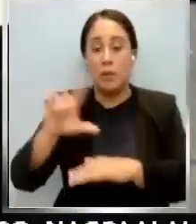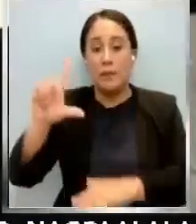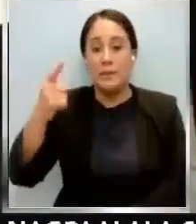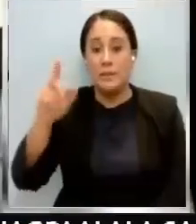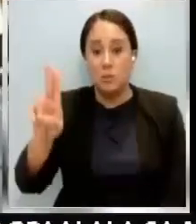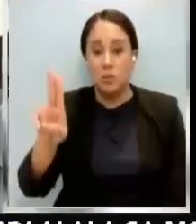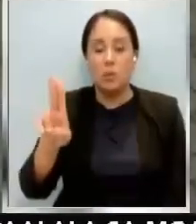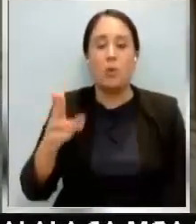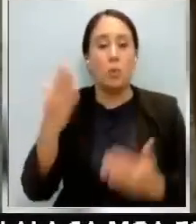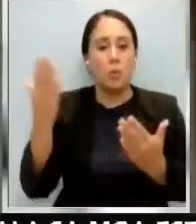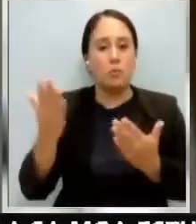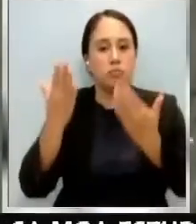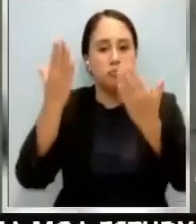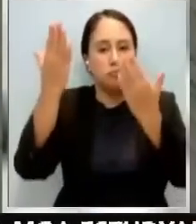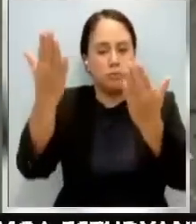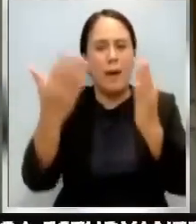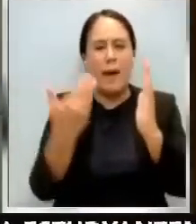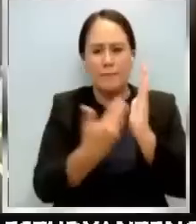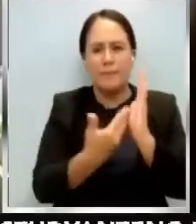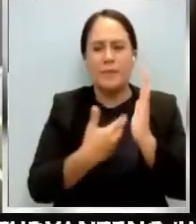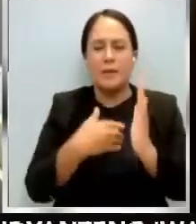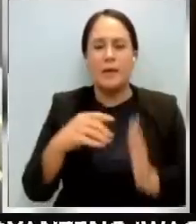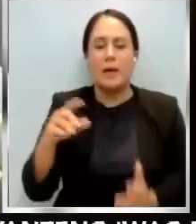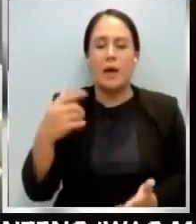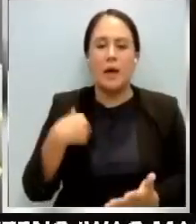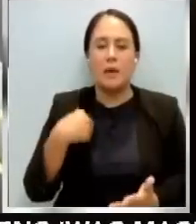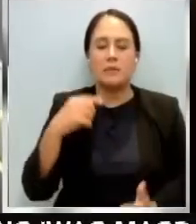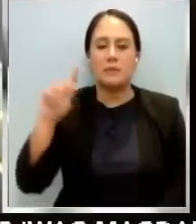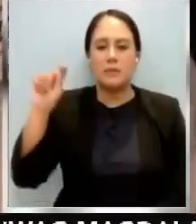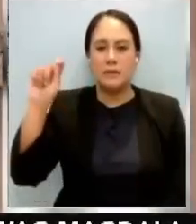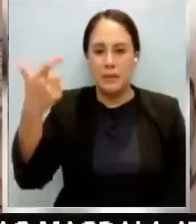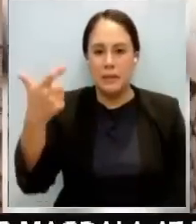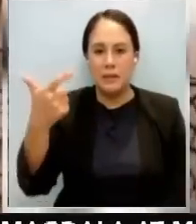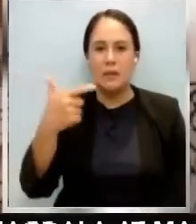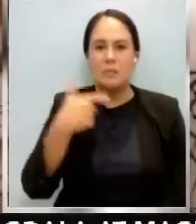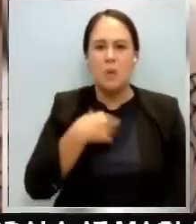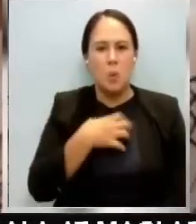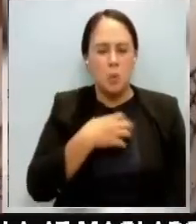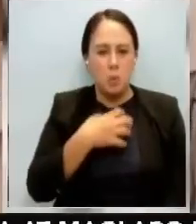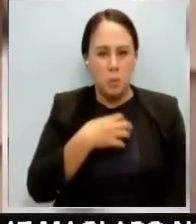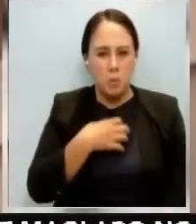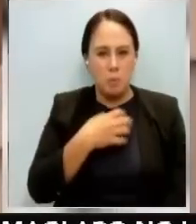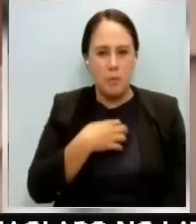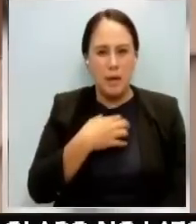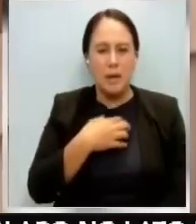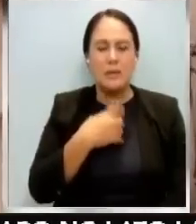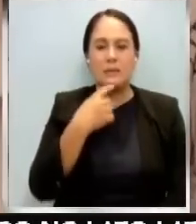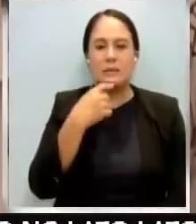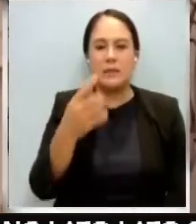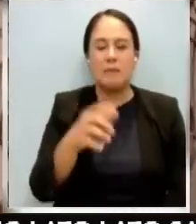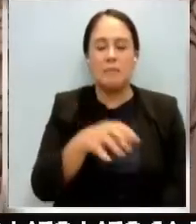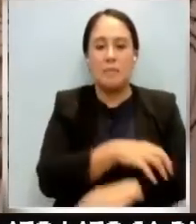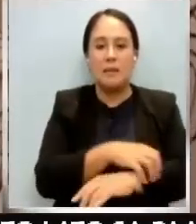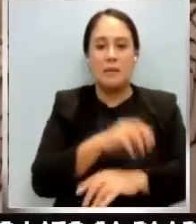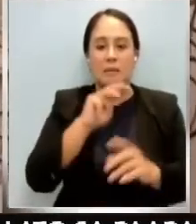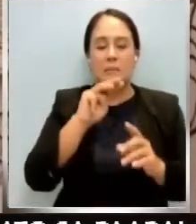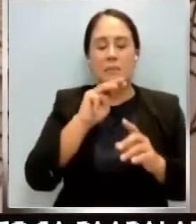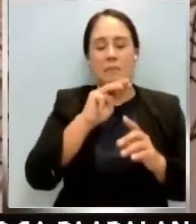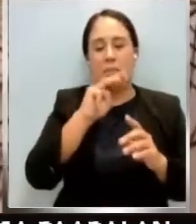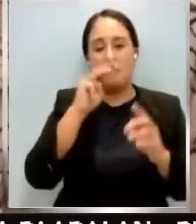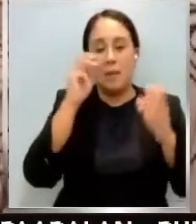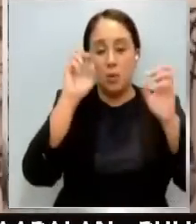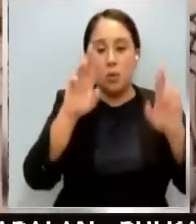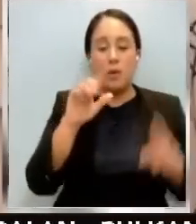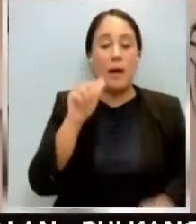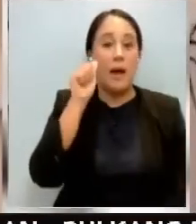ng manifestation ng pamunuang lunsod ng Taguig para ireklamo ang mga pahayag ni Makati Mayor Abigail Binay Kamakailan kaugnay